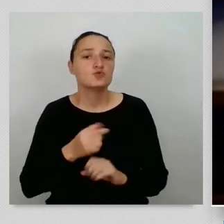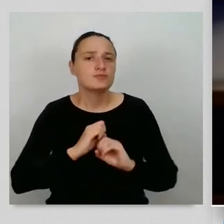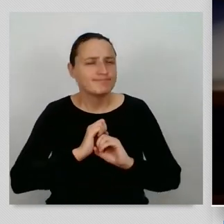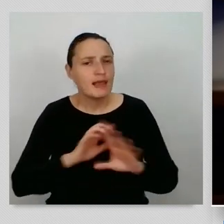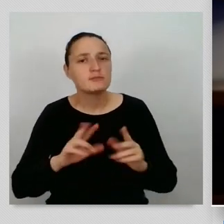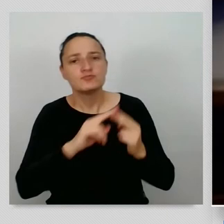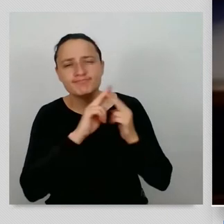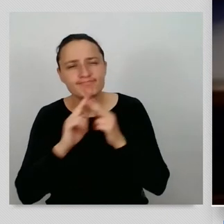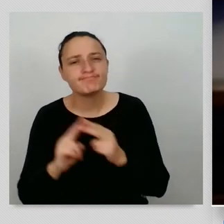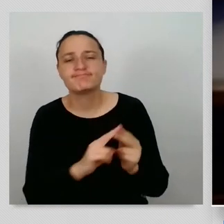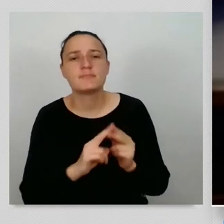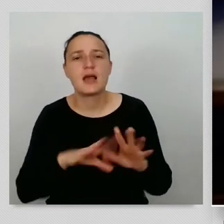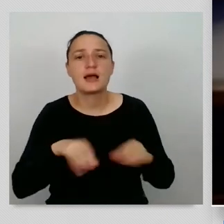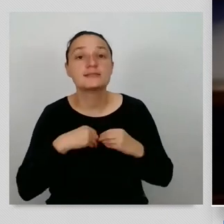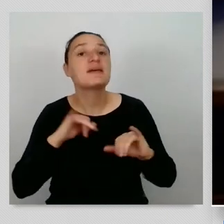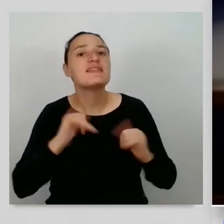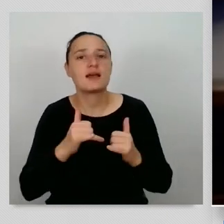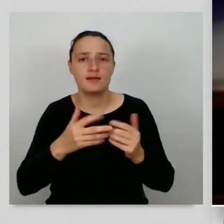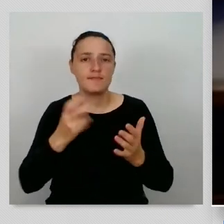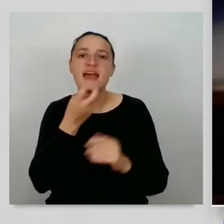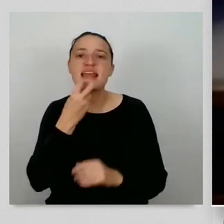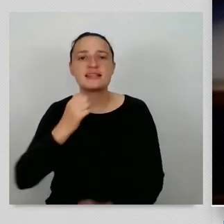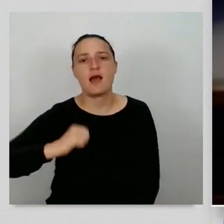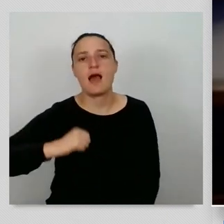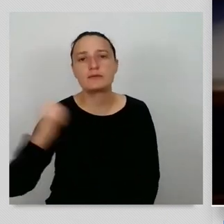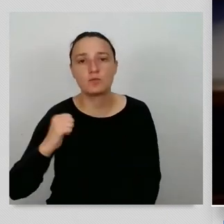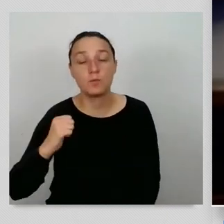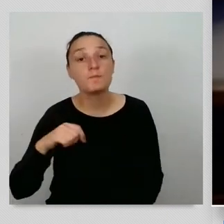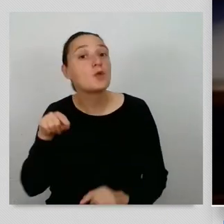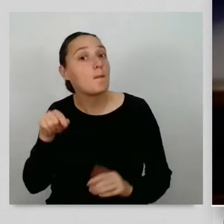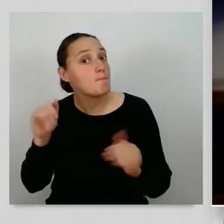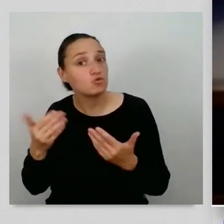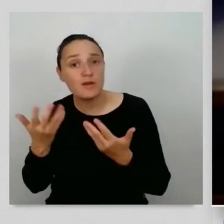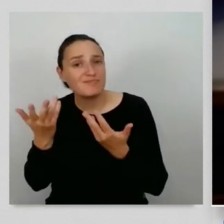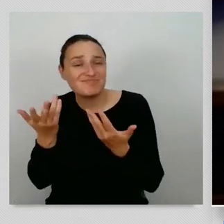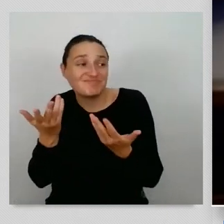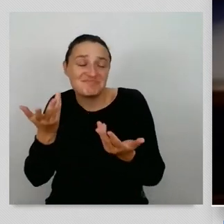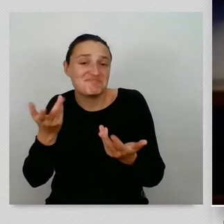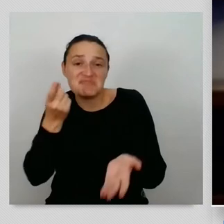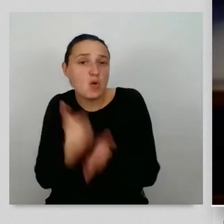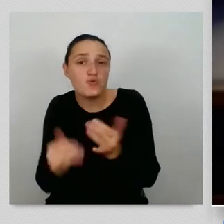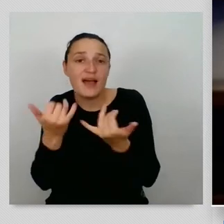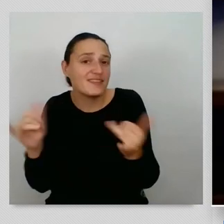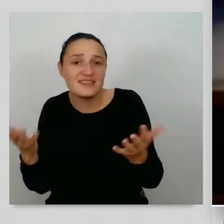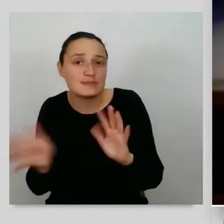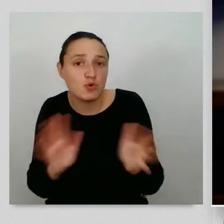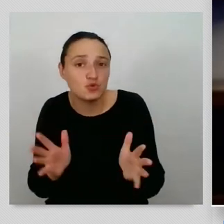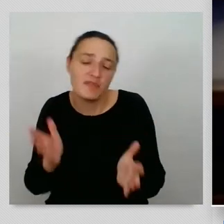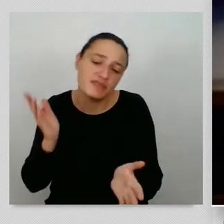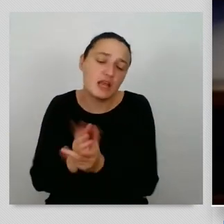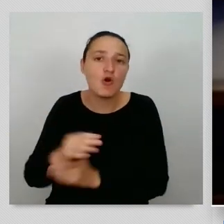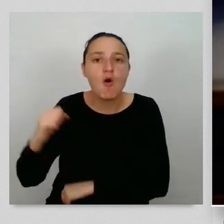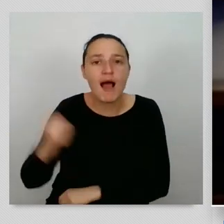jakie jest nasze podejście do energetyki atomowej. Bo być może nie uda nam się inaczej niż przy pomocy energetyki atomowej rozwiązać